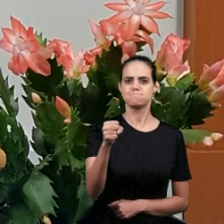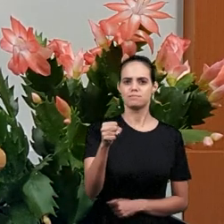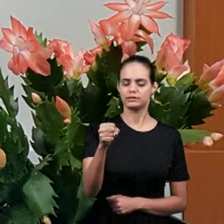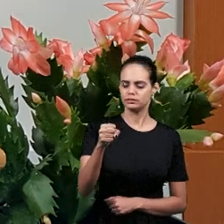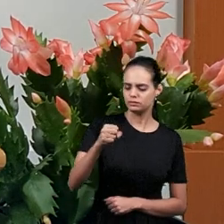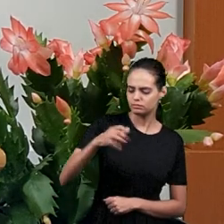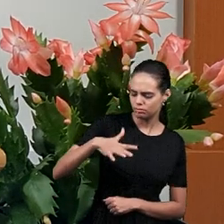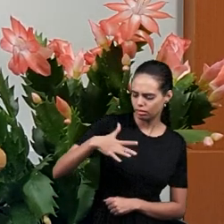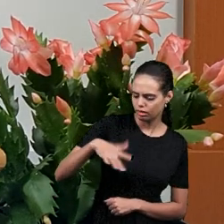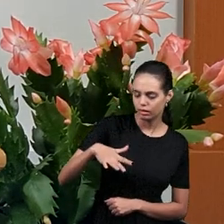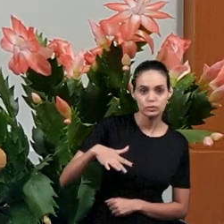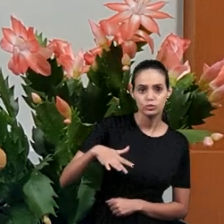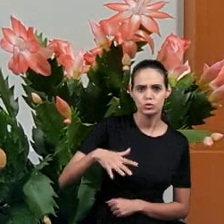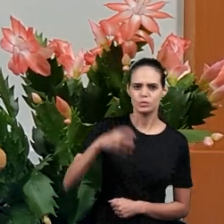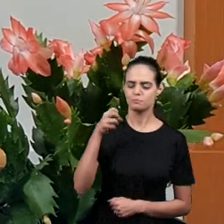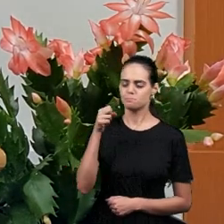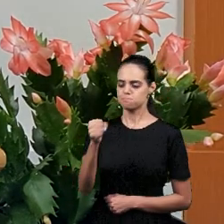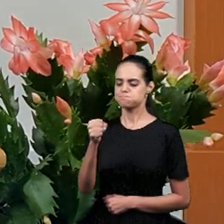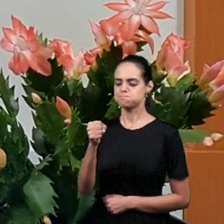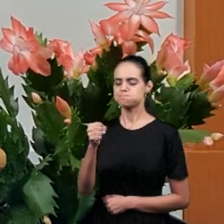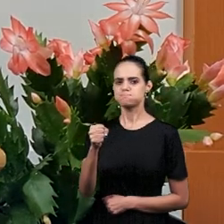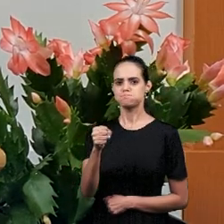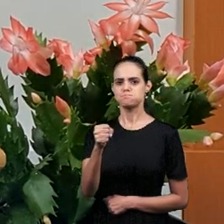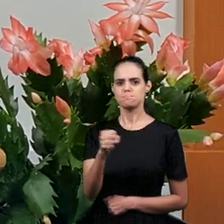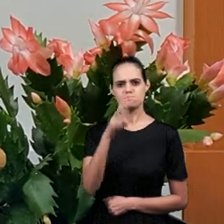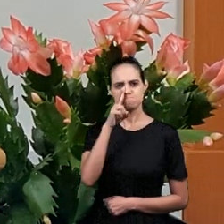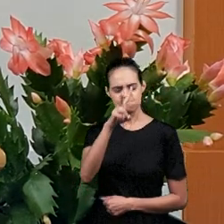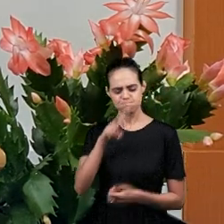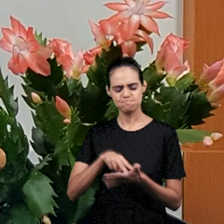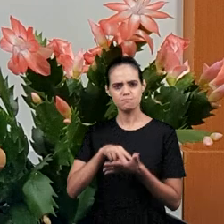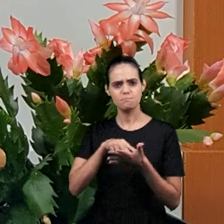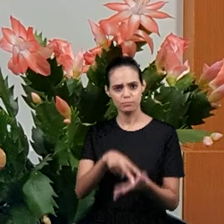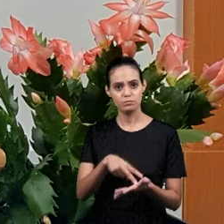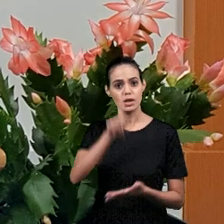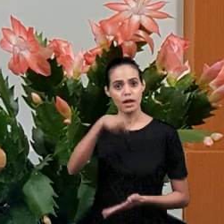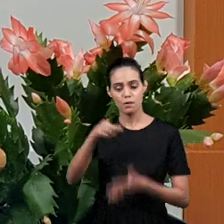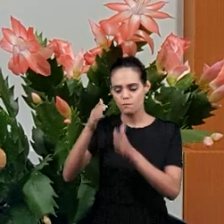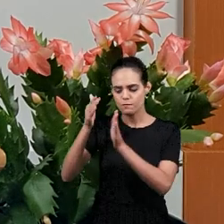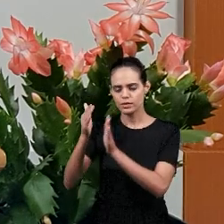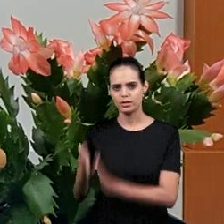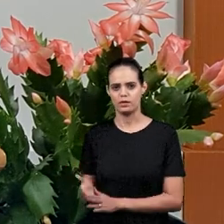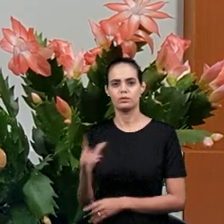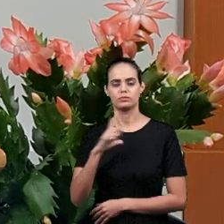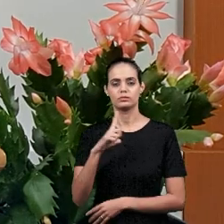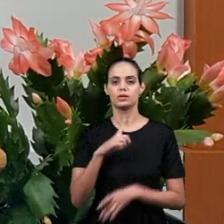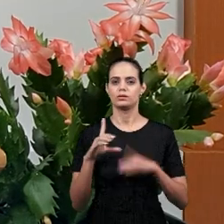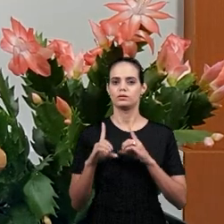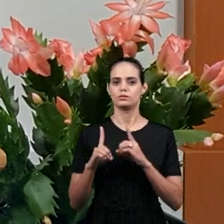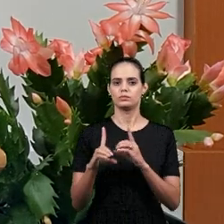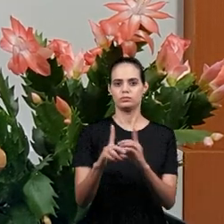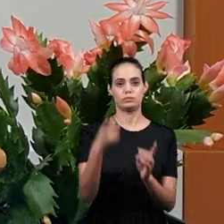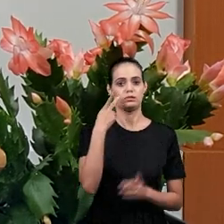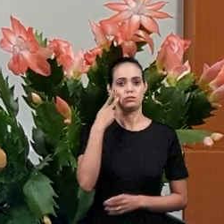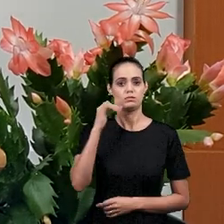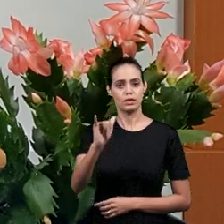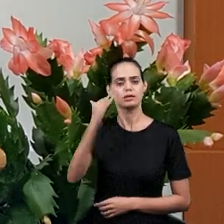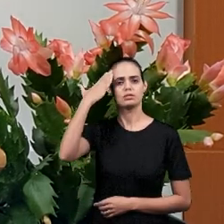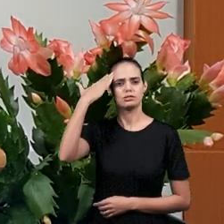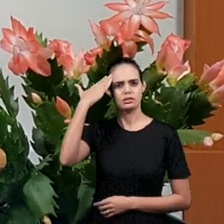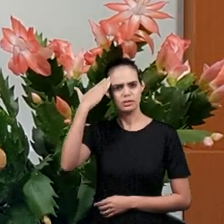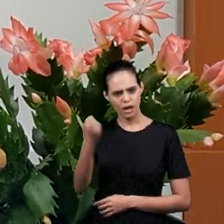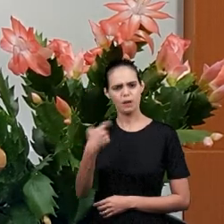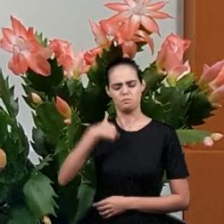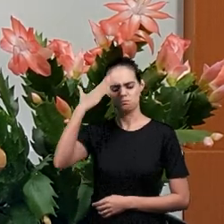le fidèle. C'est lui qui a la doctrine du Père. Il sait ce qu'il veut. Il a été baptisé du Saint-Esprit. Il a des dons